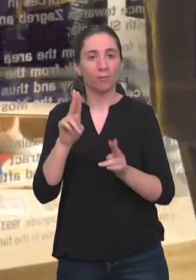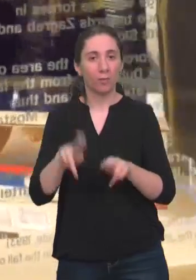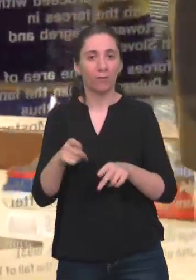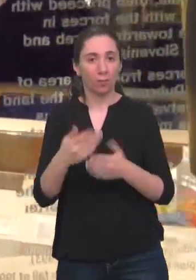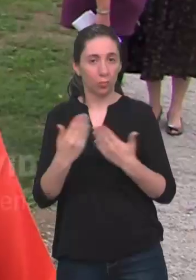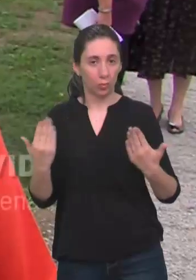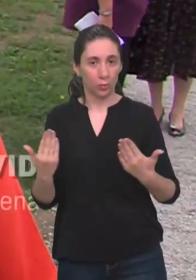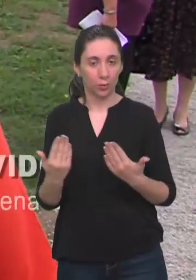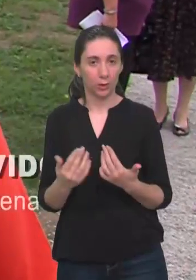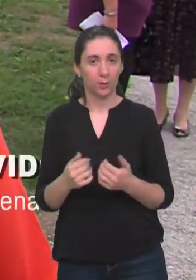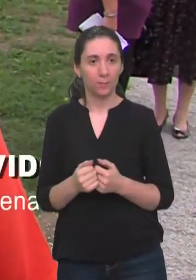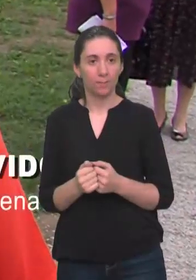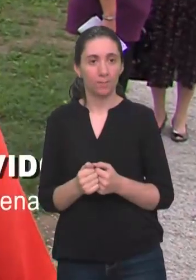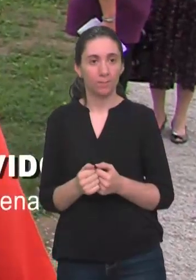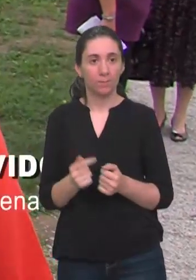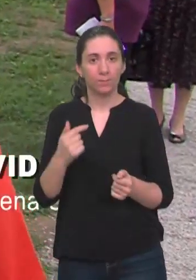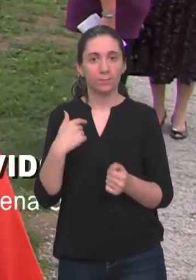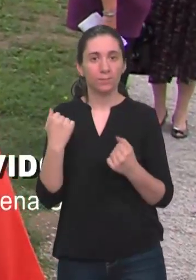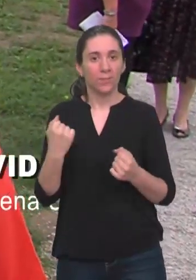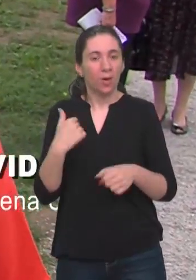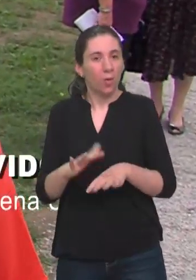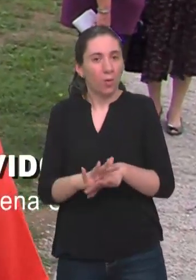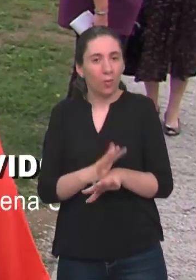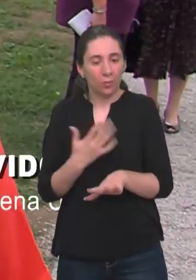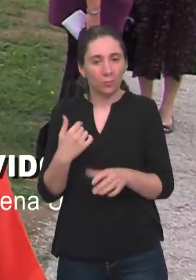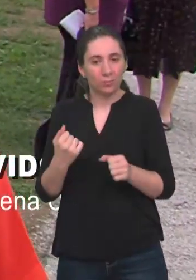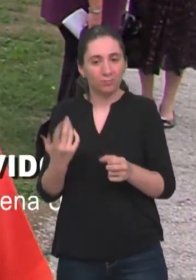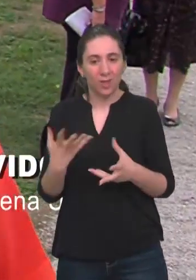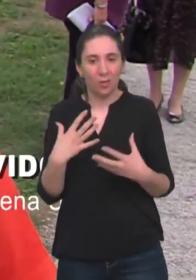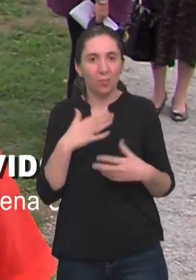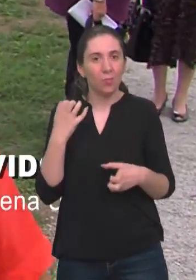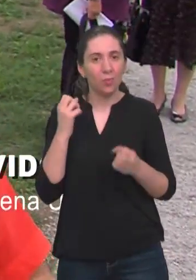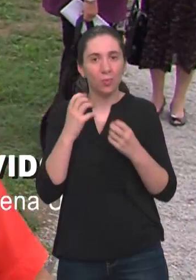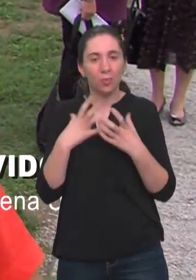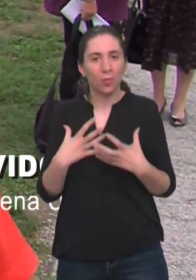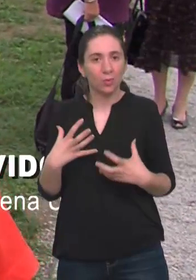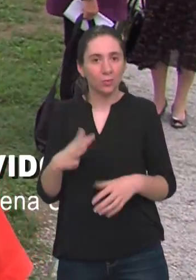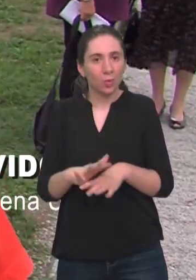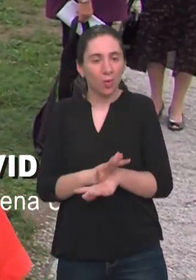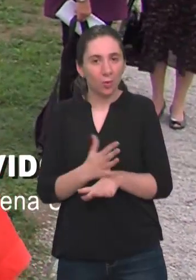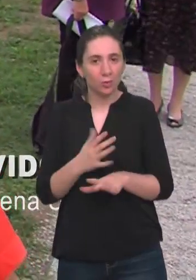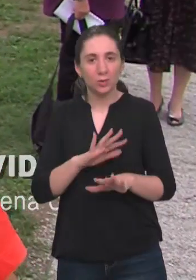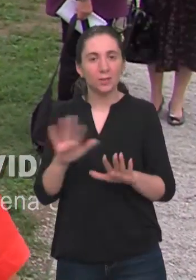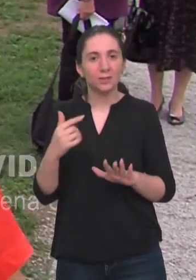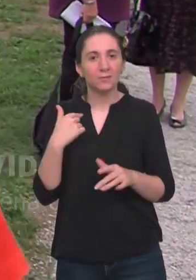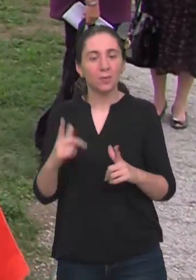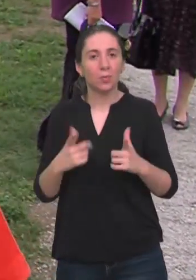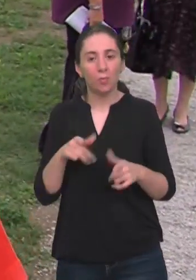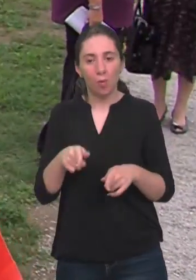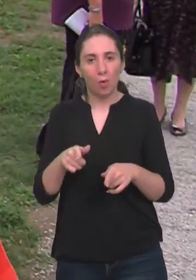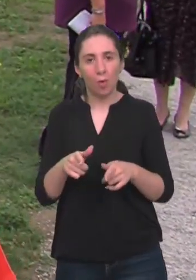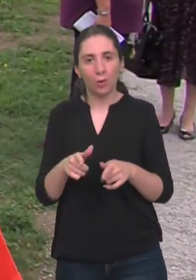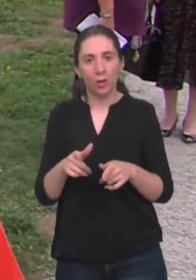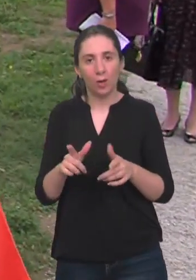I jako mi je emotivno se osjećam sada, ne mogu, sve mi proživljavam one trenutke koje sam prošla